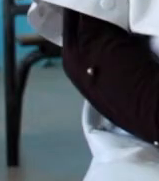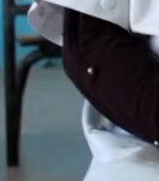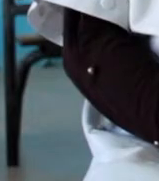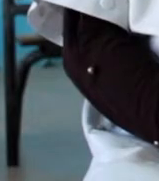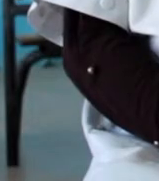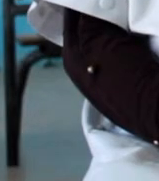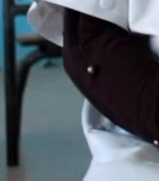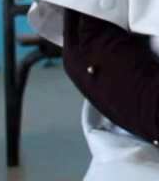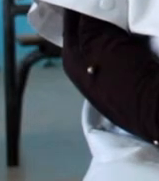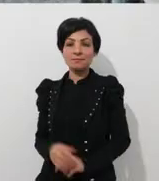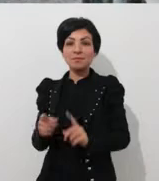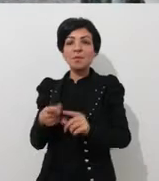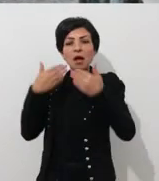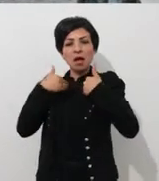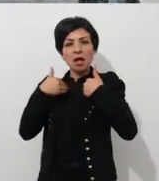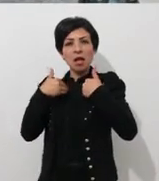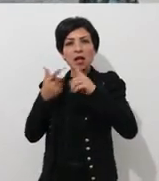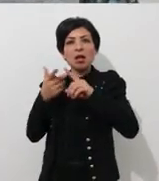بالنسبة لي أنا ما نخرجش كلام ذا